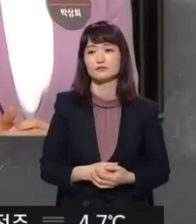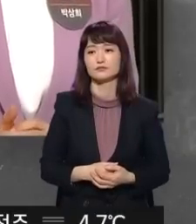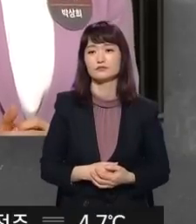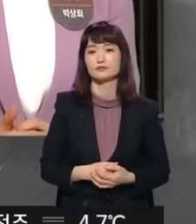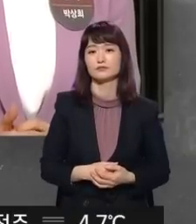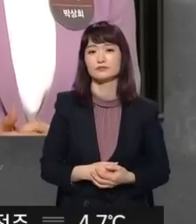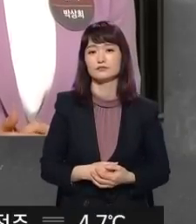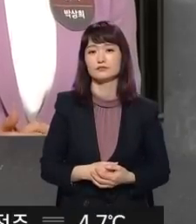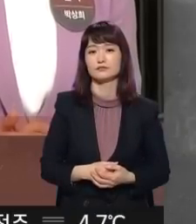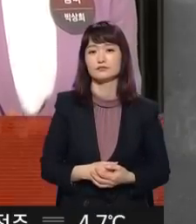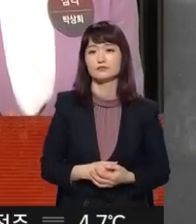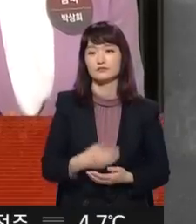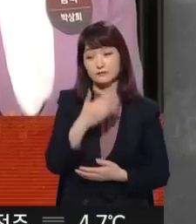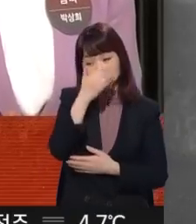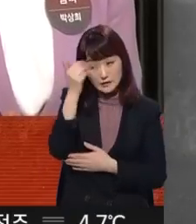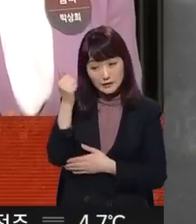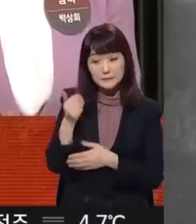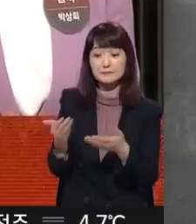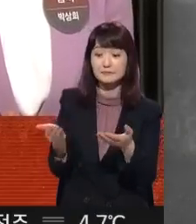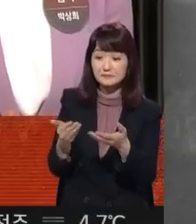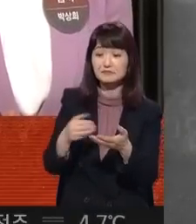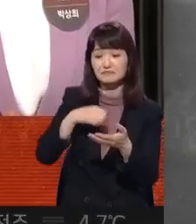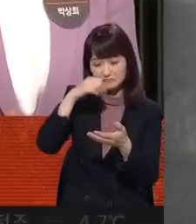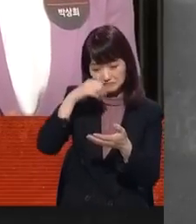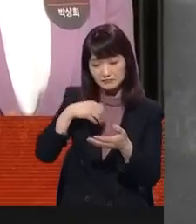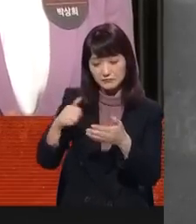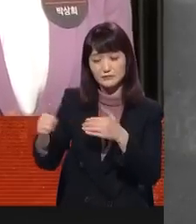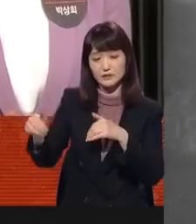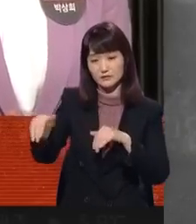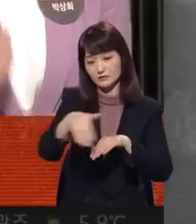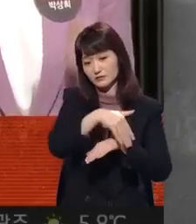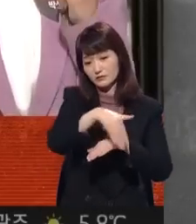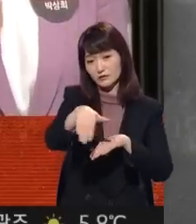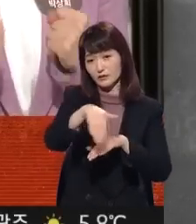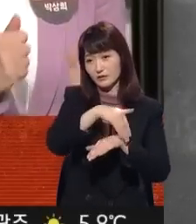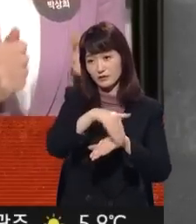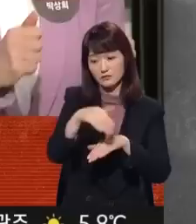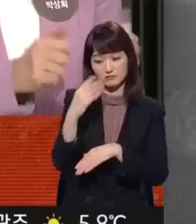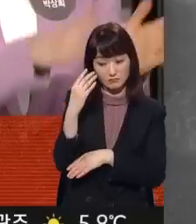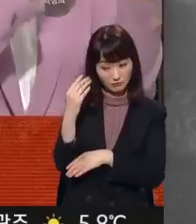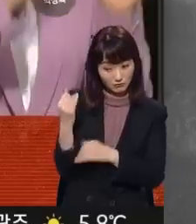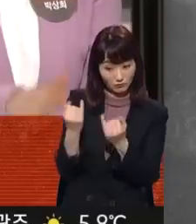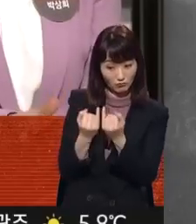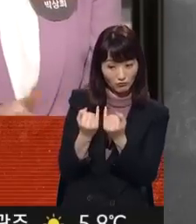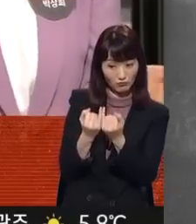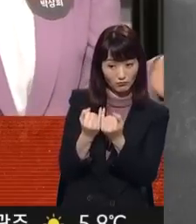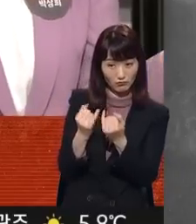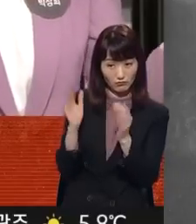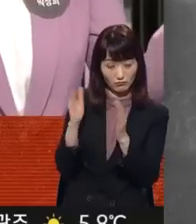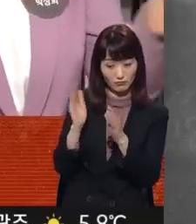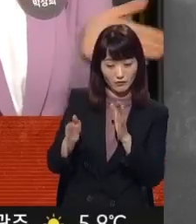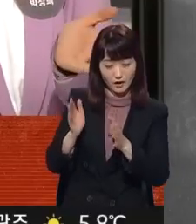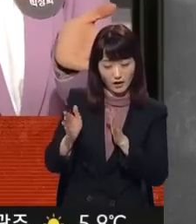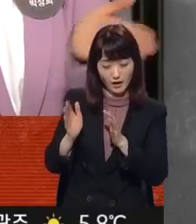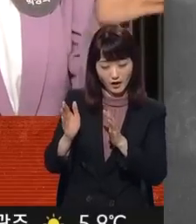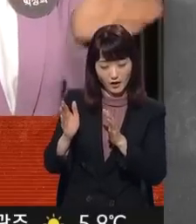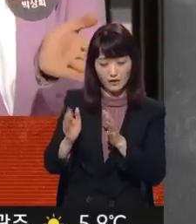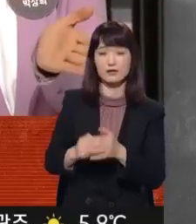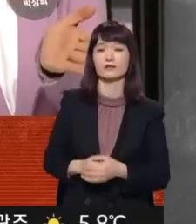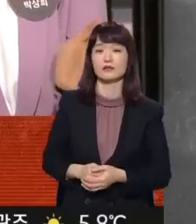할아버지 일이겠지 그러고 할아버지를 지나치고 있는 상황에서도 여학생들 이렇게 막 달려와 가지고 가방 내려놓고 할아버지